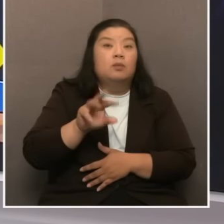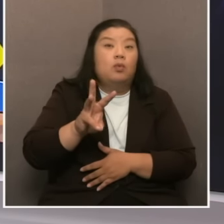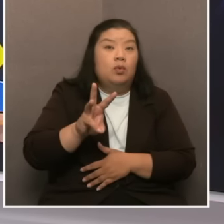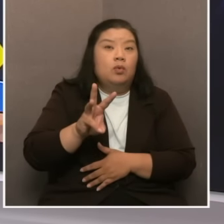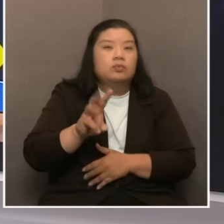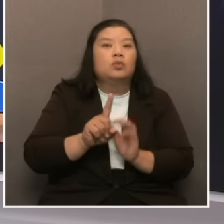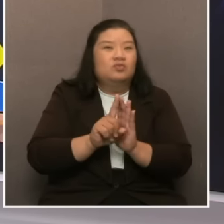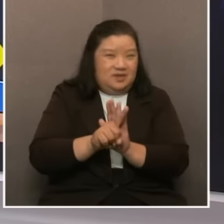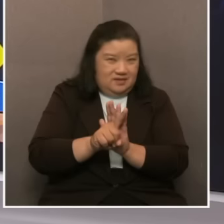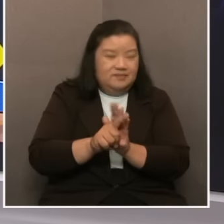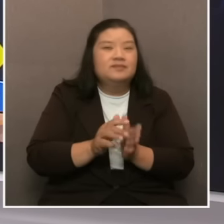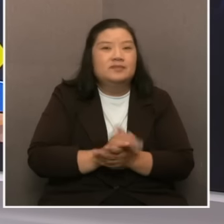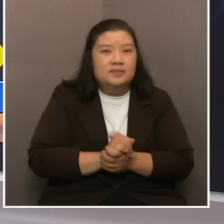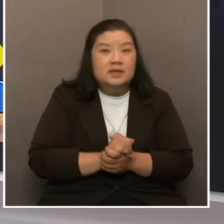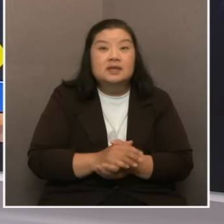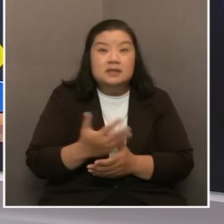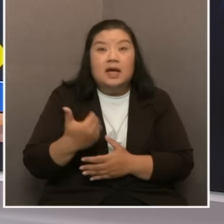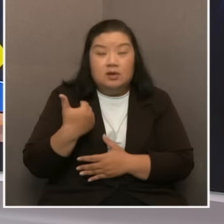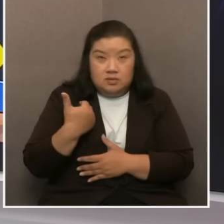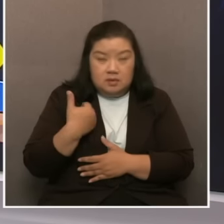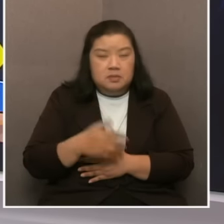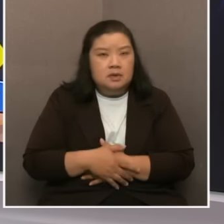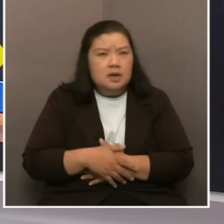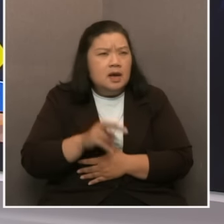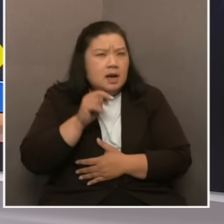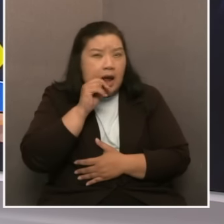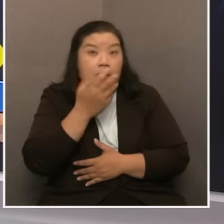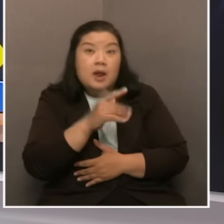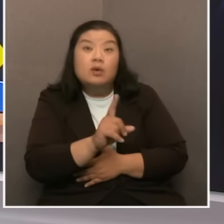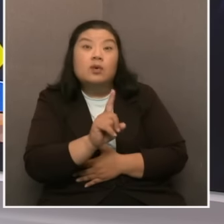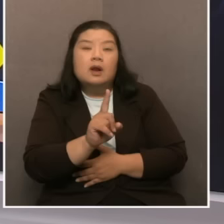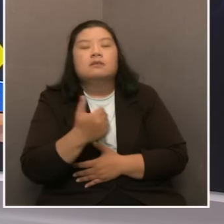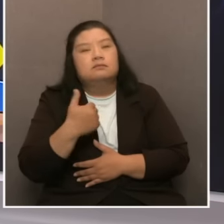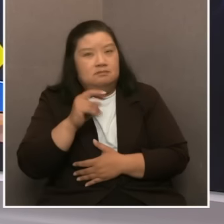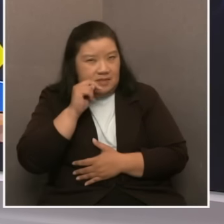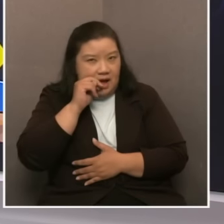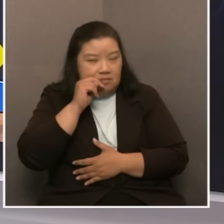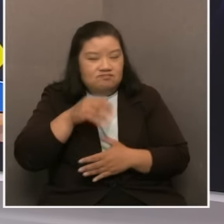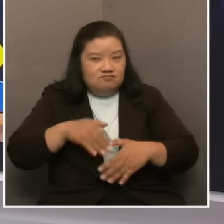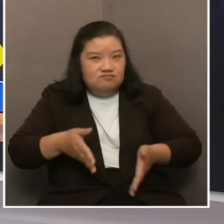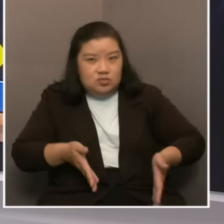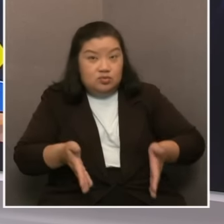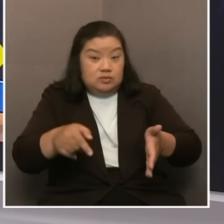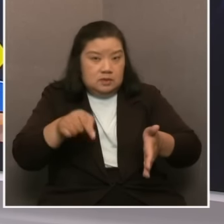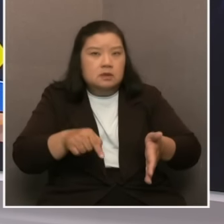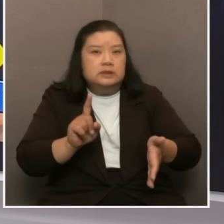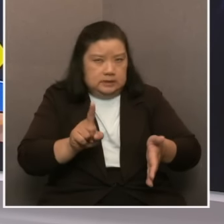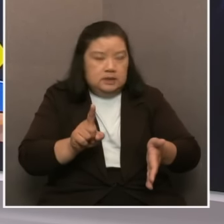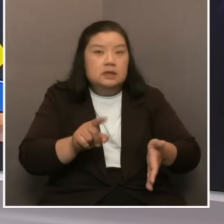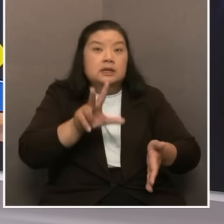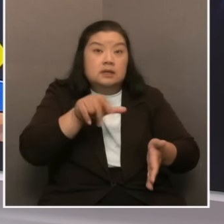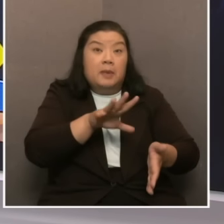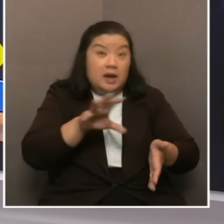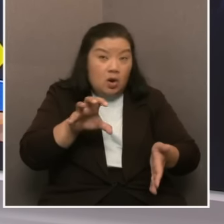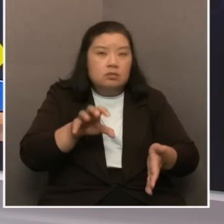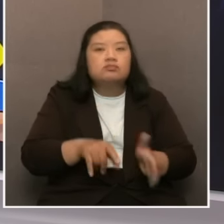เมตรวินาทีในขณะเดียวกันถ้าเราไปดูความสามารถความจุของลำน้ำอยู่ที่ 3,500 ลบาทเมต